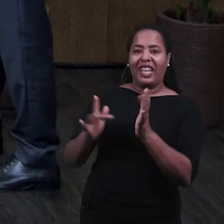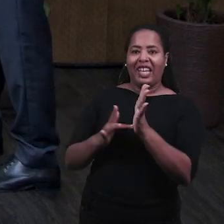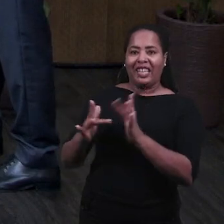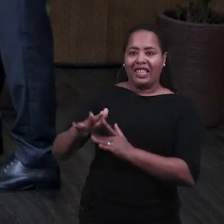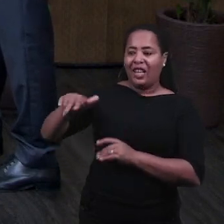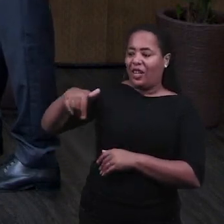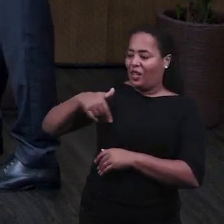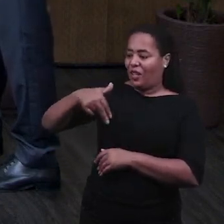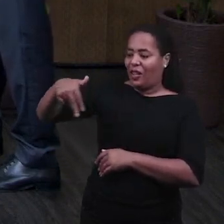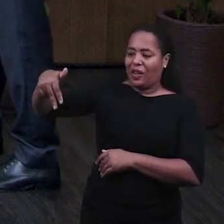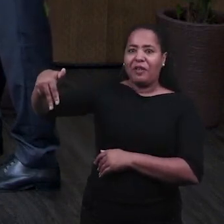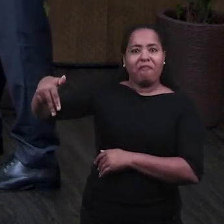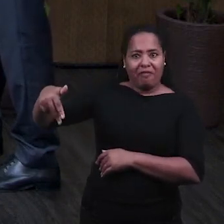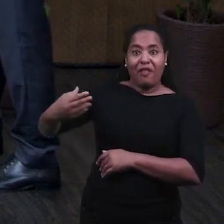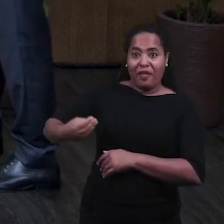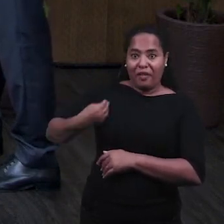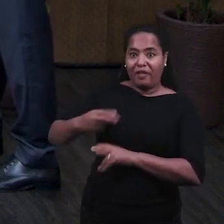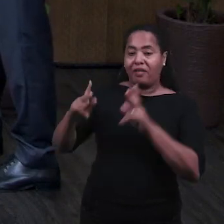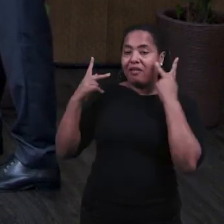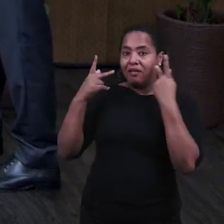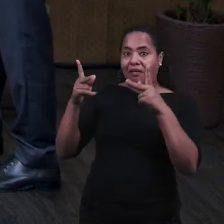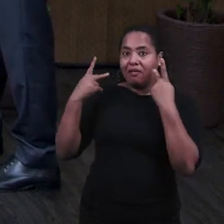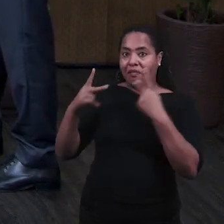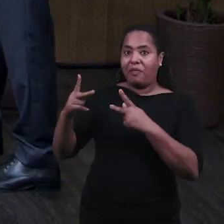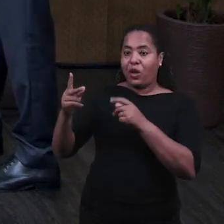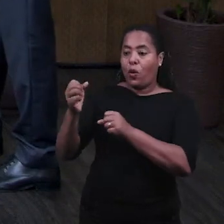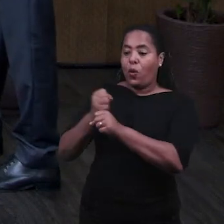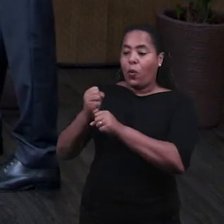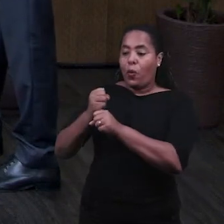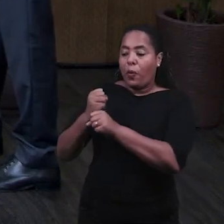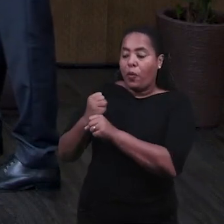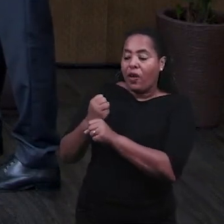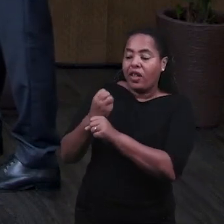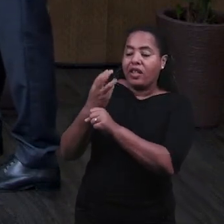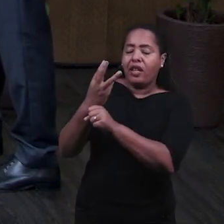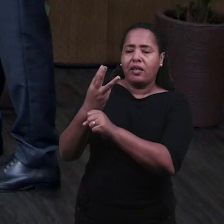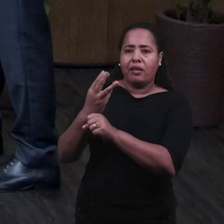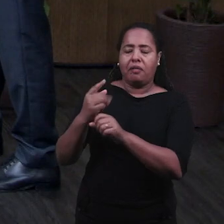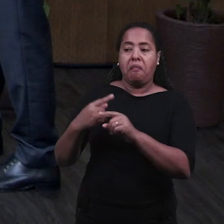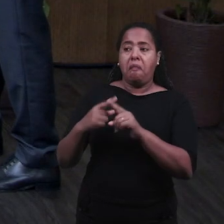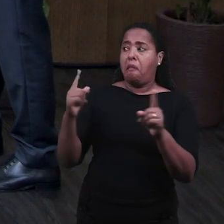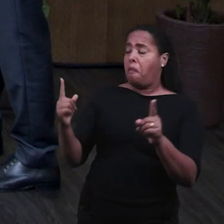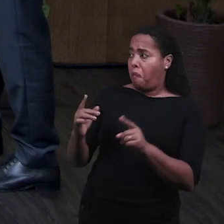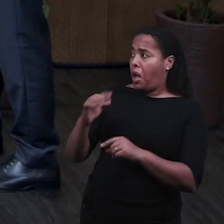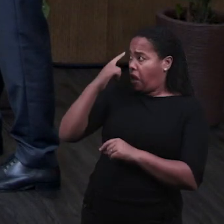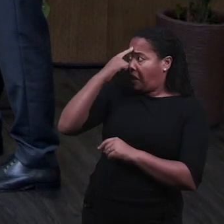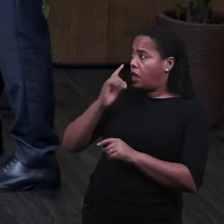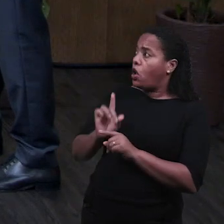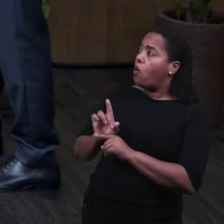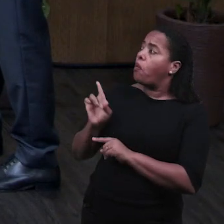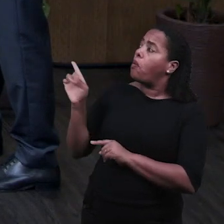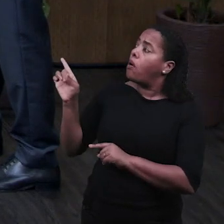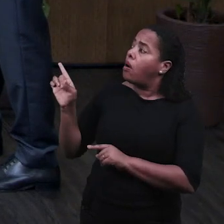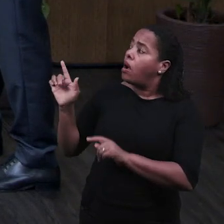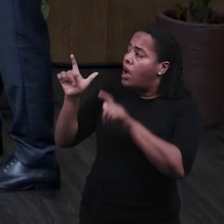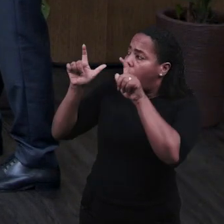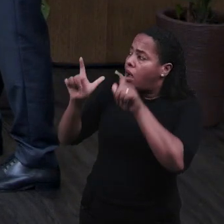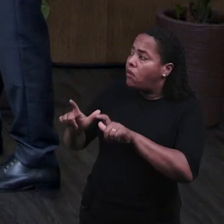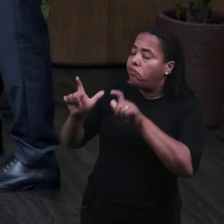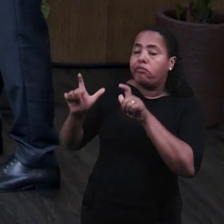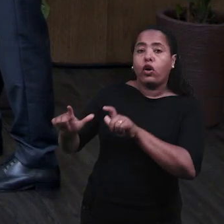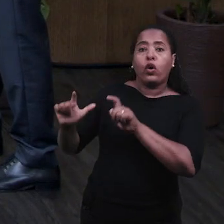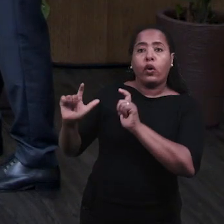où Jésus a parlé, a marché, a prêché pendant les 3 ans. Mais ici, Daniel, on voit un